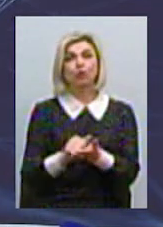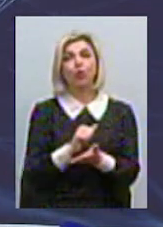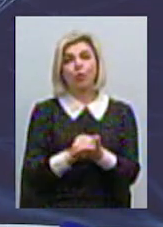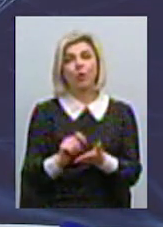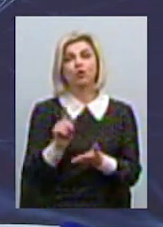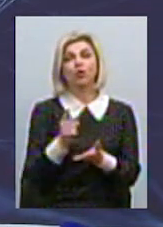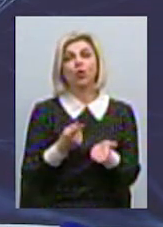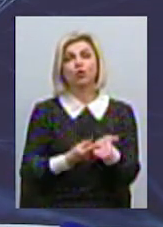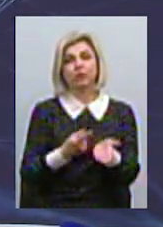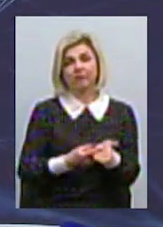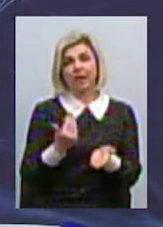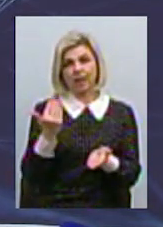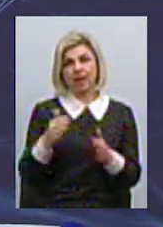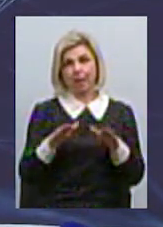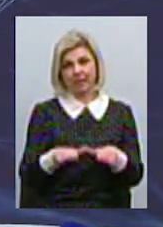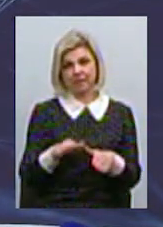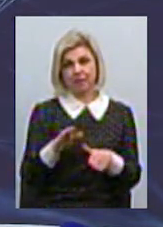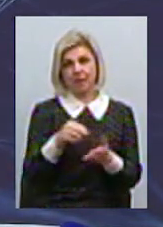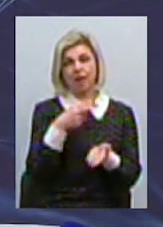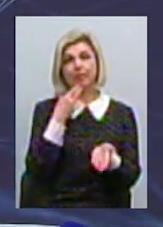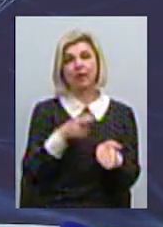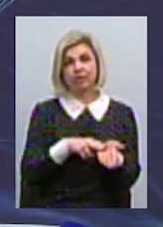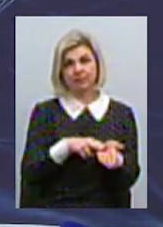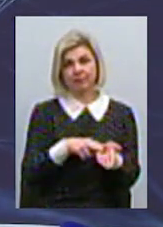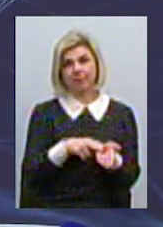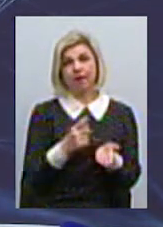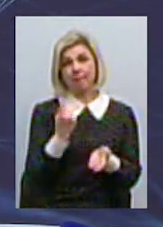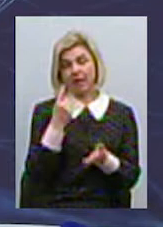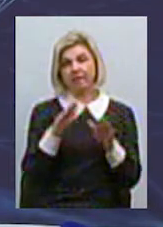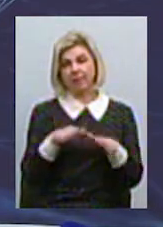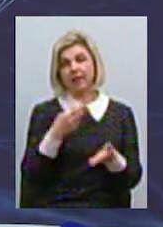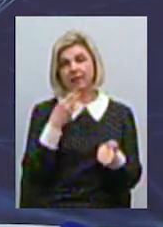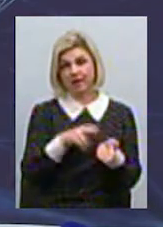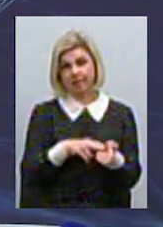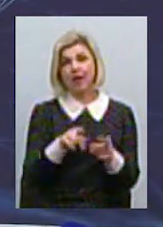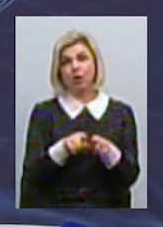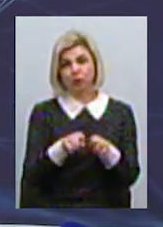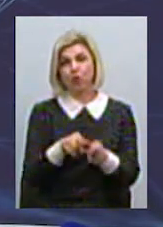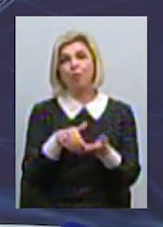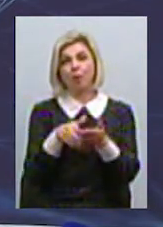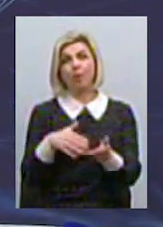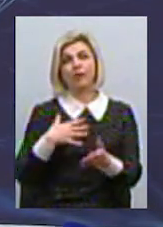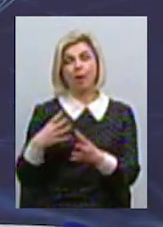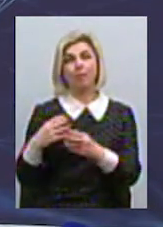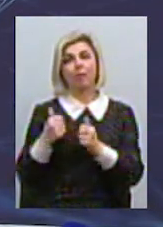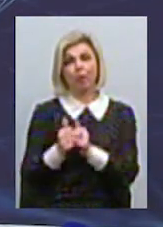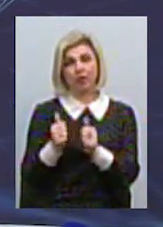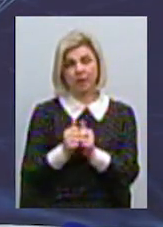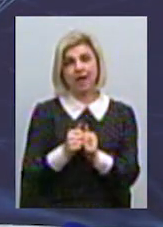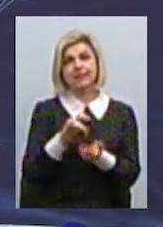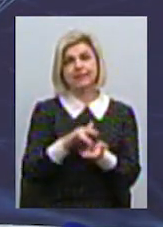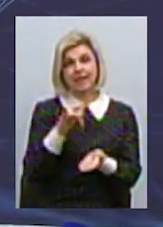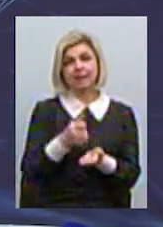що підсвічує їх місце реєстрації. Перше місце реєстрації. Це за допомогою наших партнерів, Центру надання адмінпослуг,